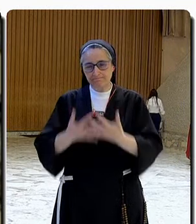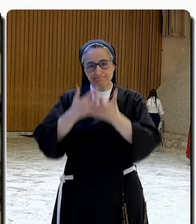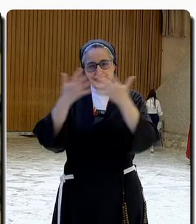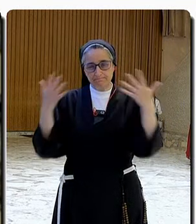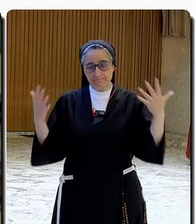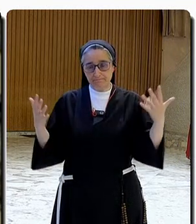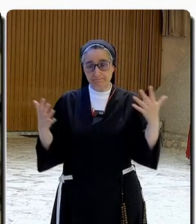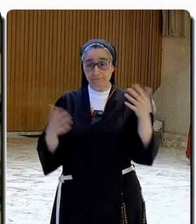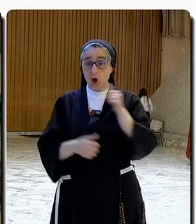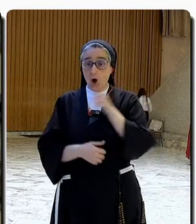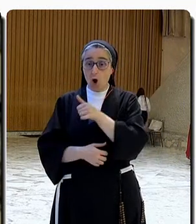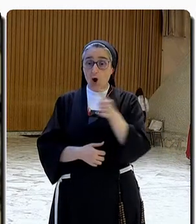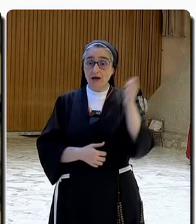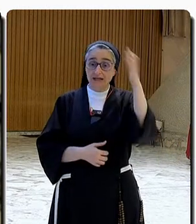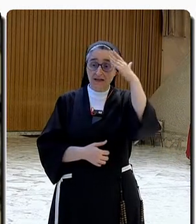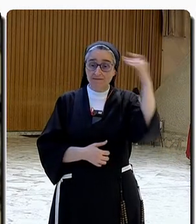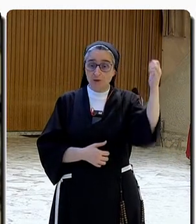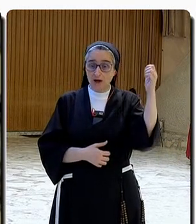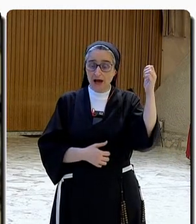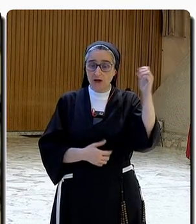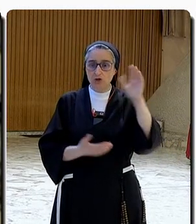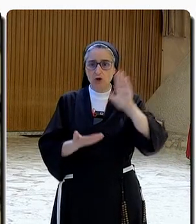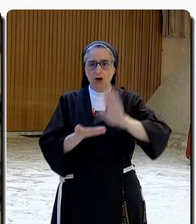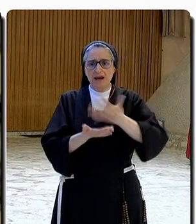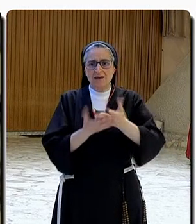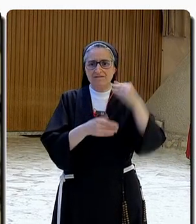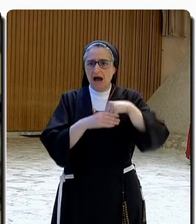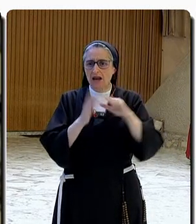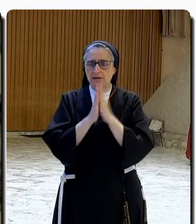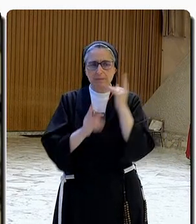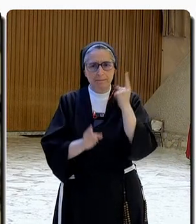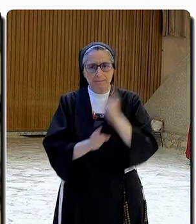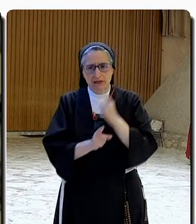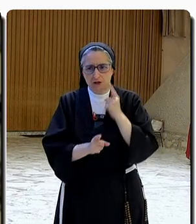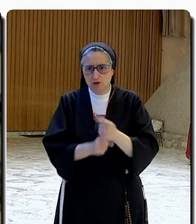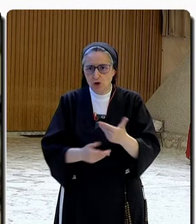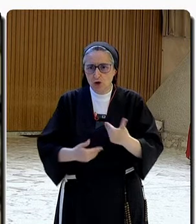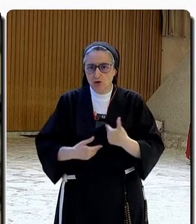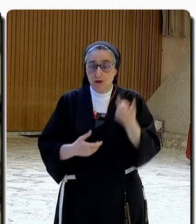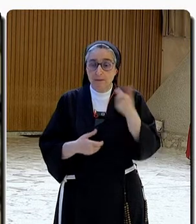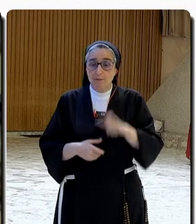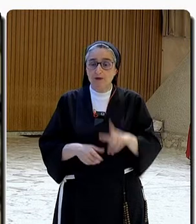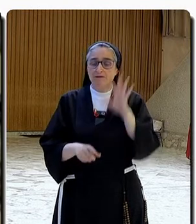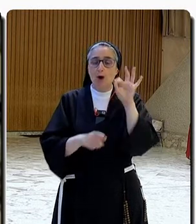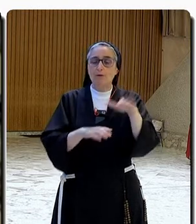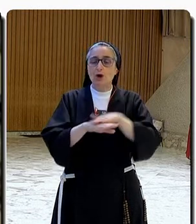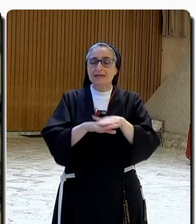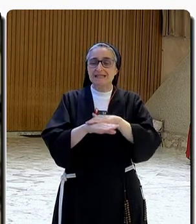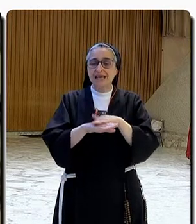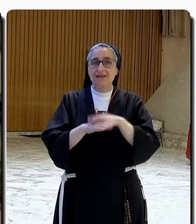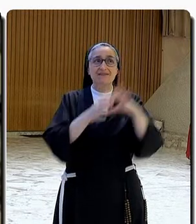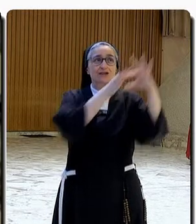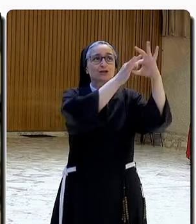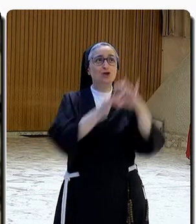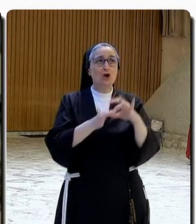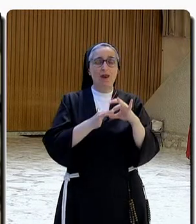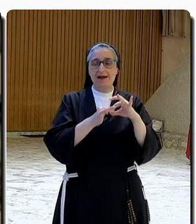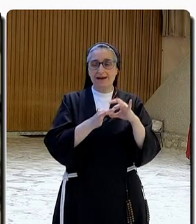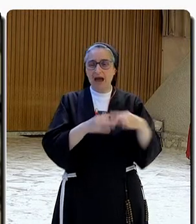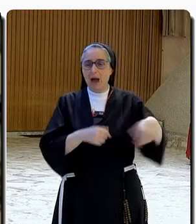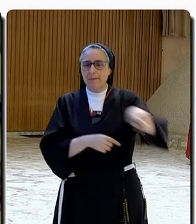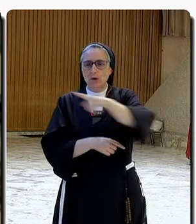ogni vocazione cristiana è sponsale perché è frutto del legame d'amore in cui tutti